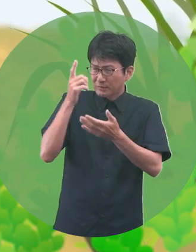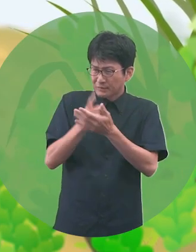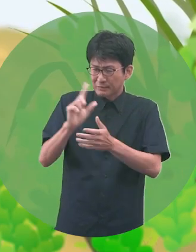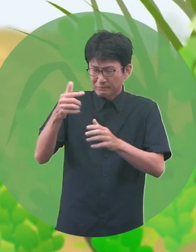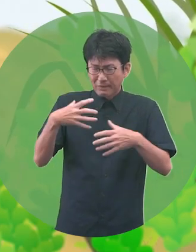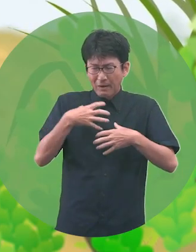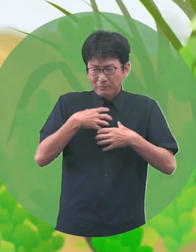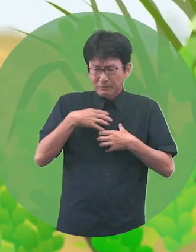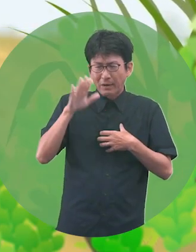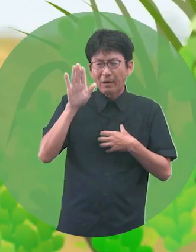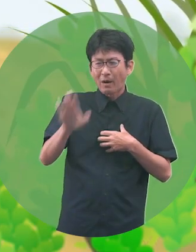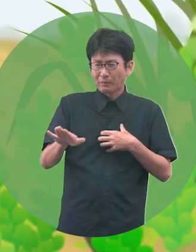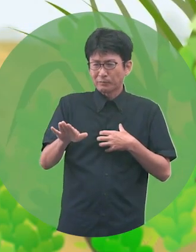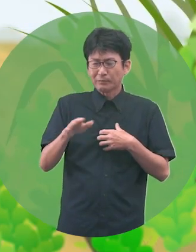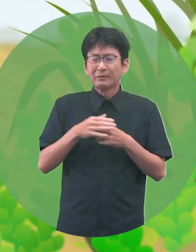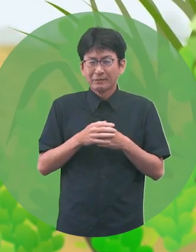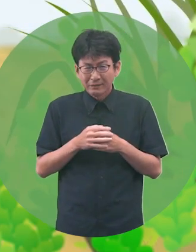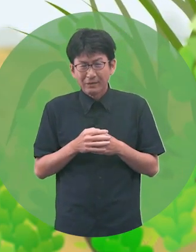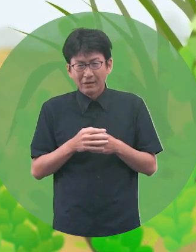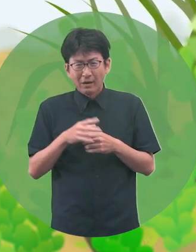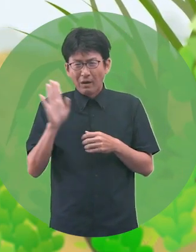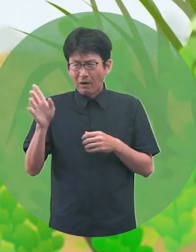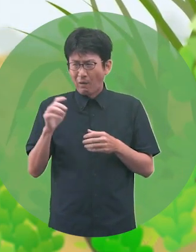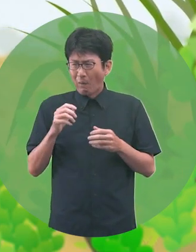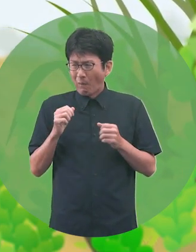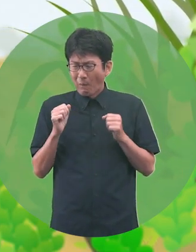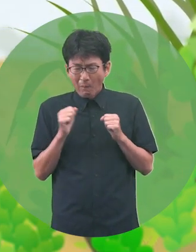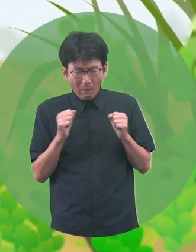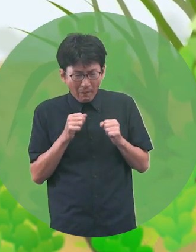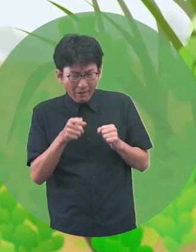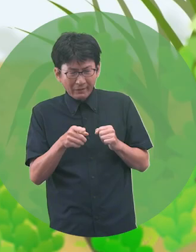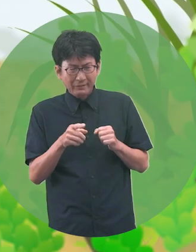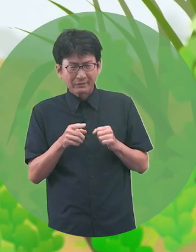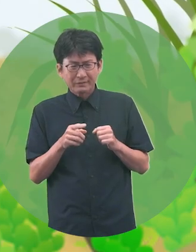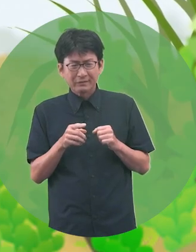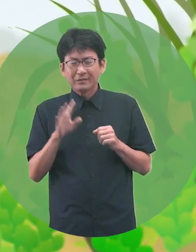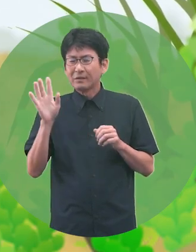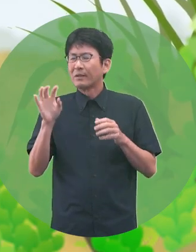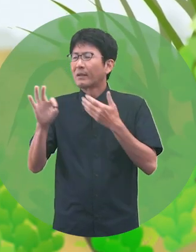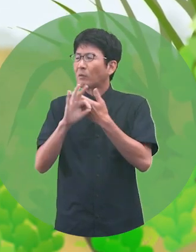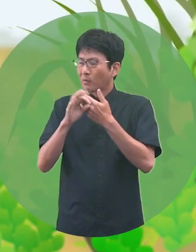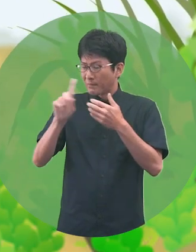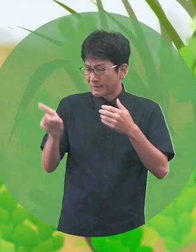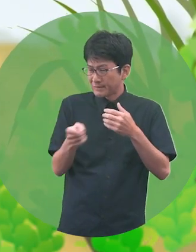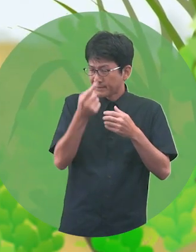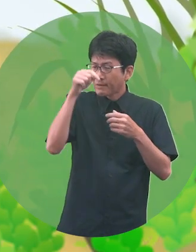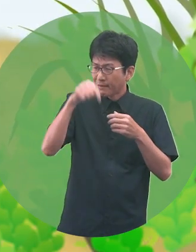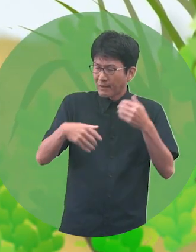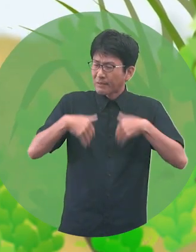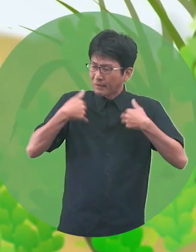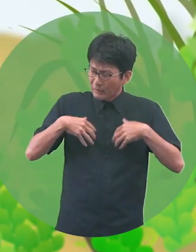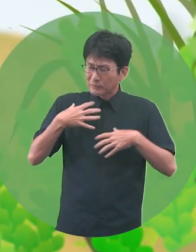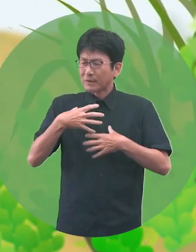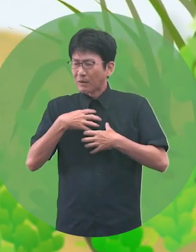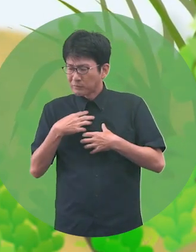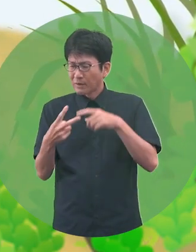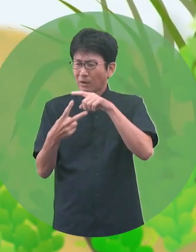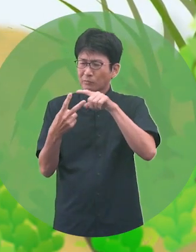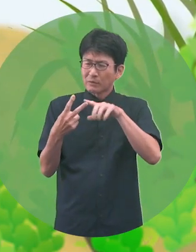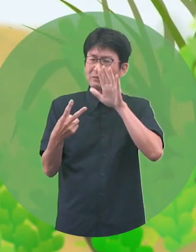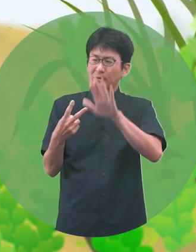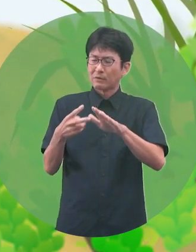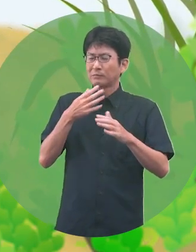わよ。 急に怖いよママンタ。 自然には楽しさも危ないこともあることを知らな